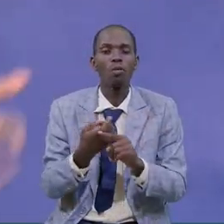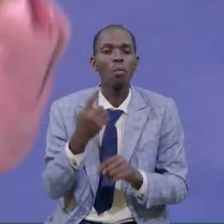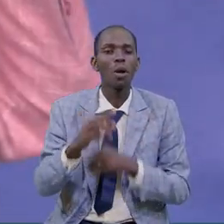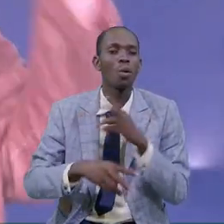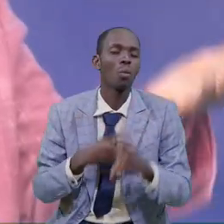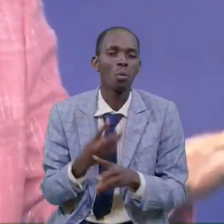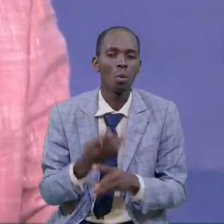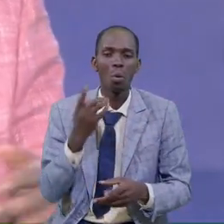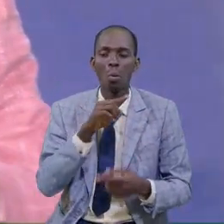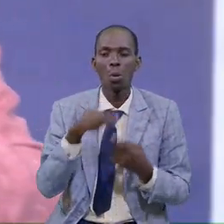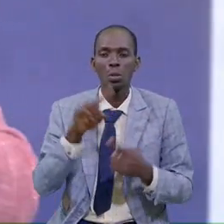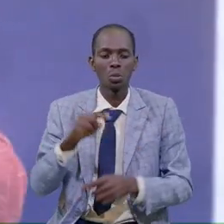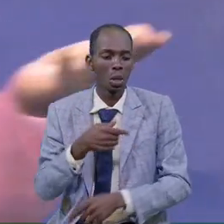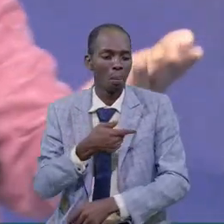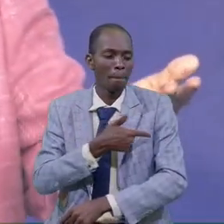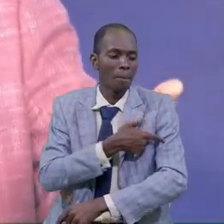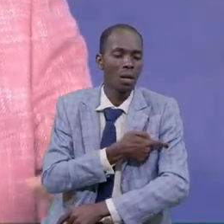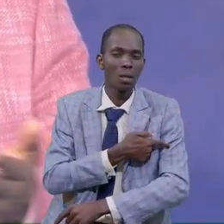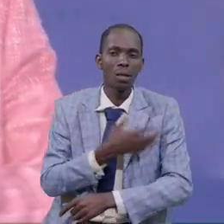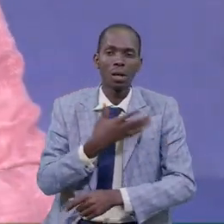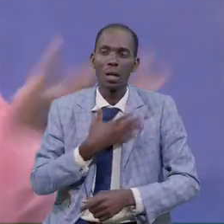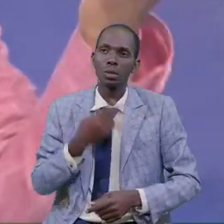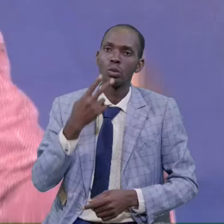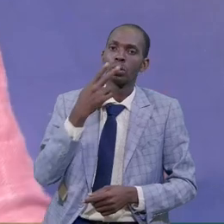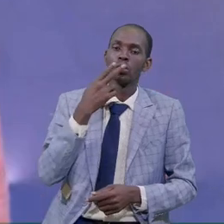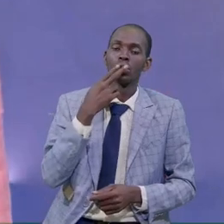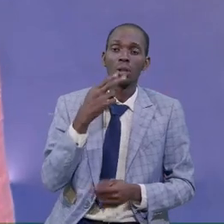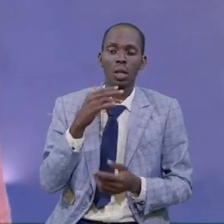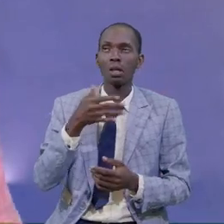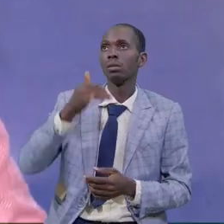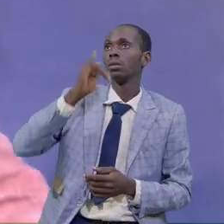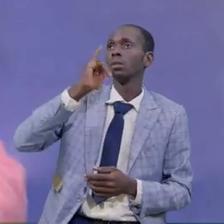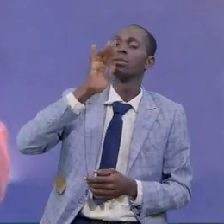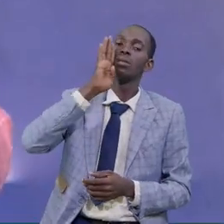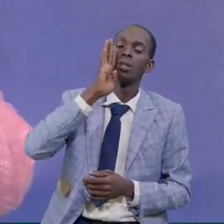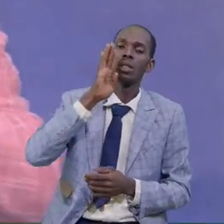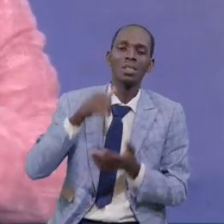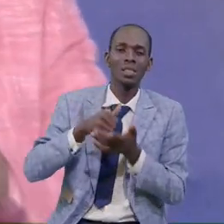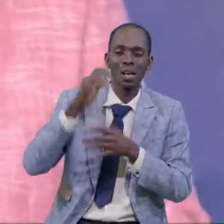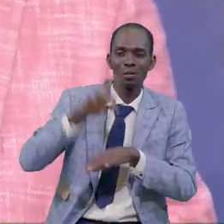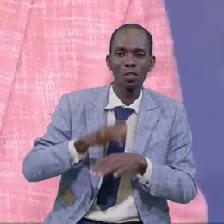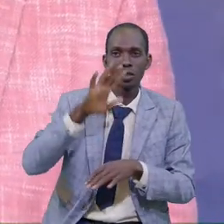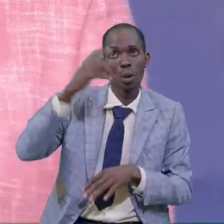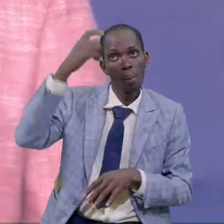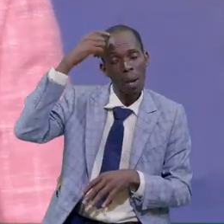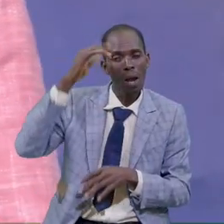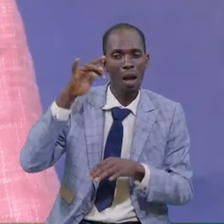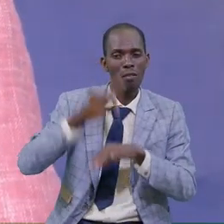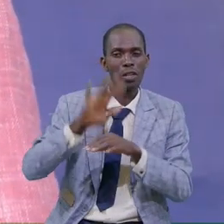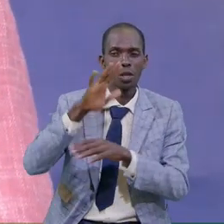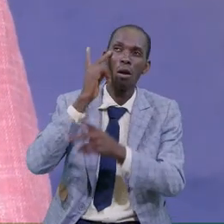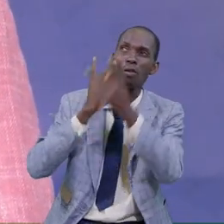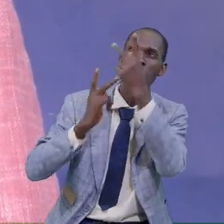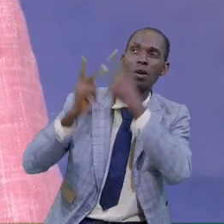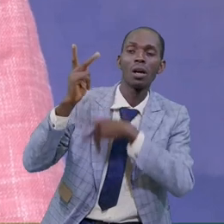cela, cela affecte votre cerveau, ça affecte votre vision, ça affecte votre pensée, ça affecte toutes choses. Et il doit vous